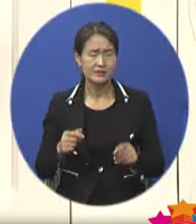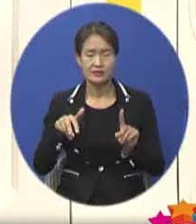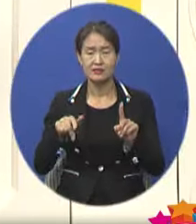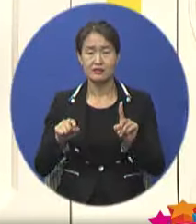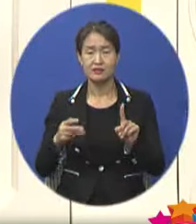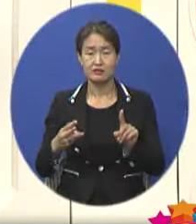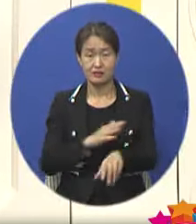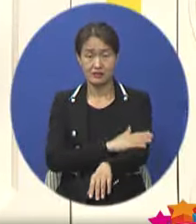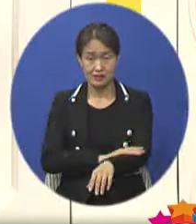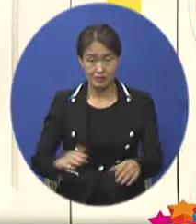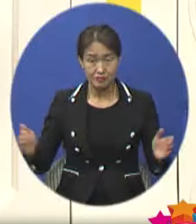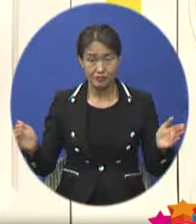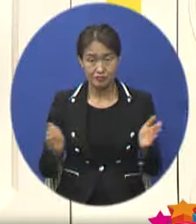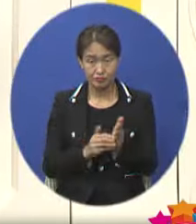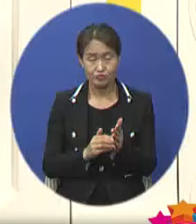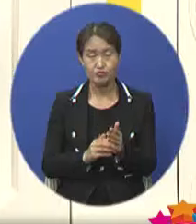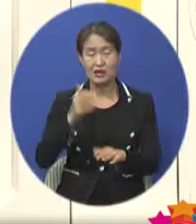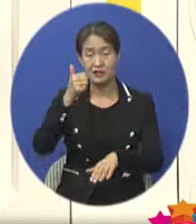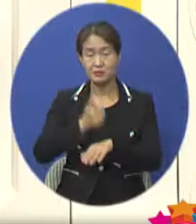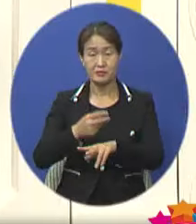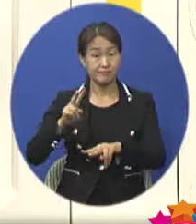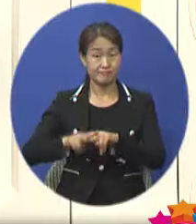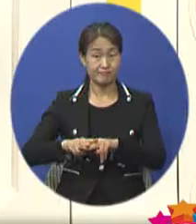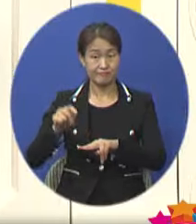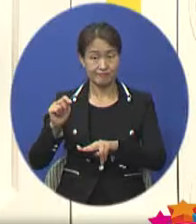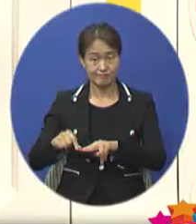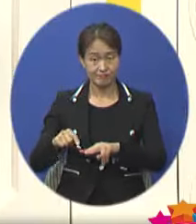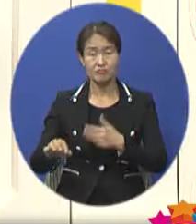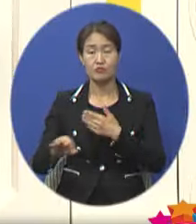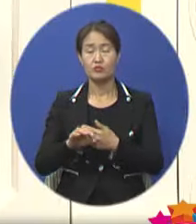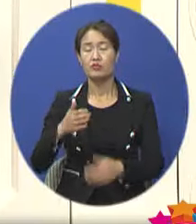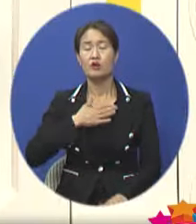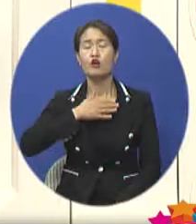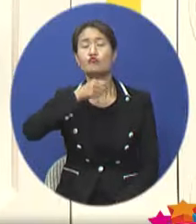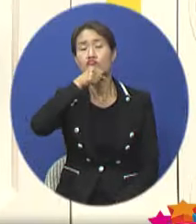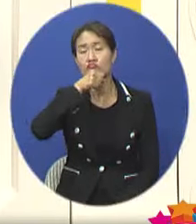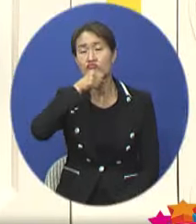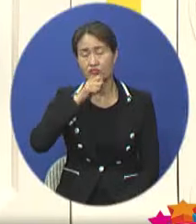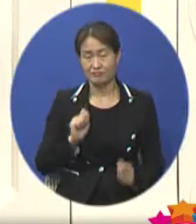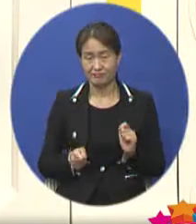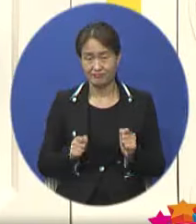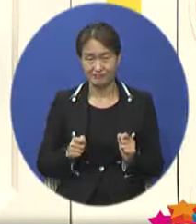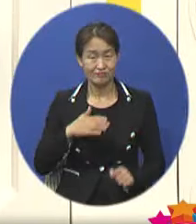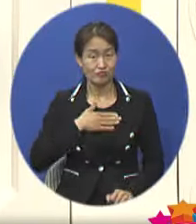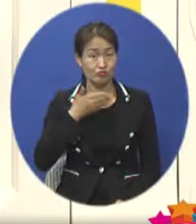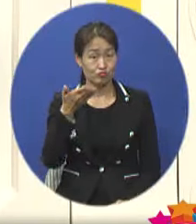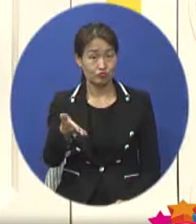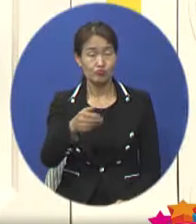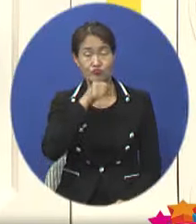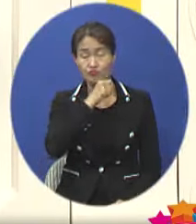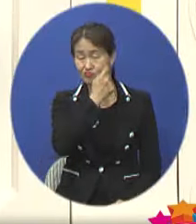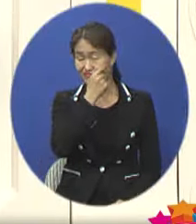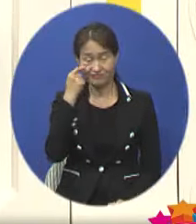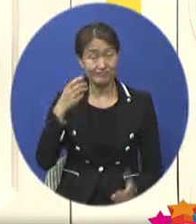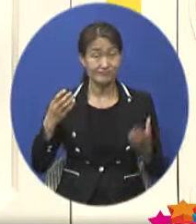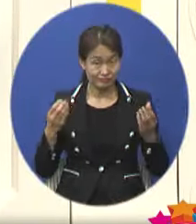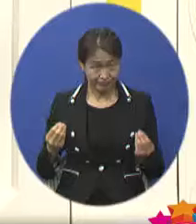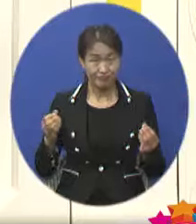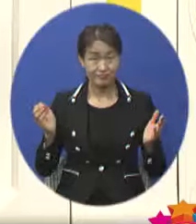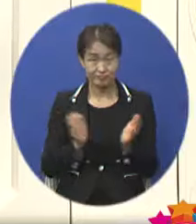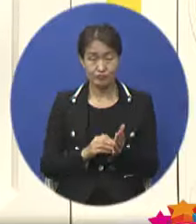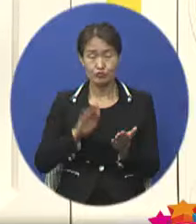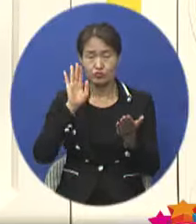1절까지 잘 불러주신 다음에 우물정자 눌러주시면 본인의 점수가 나오는데요. 점수 확인 후에 기분이 좋아 나